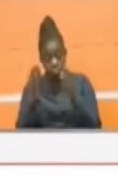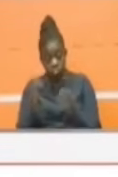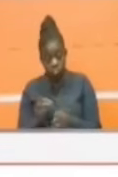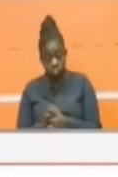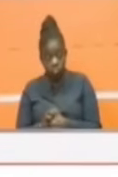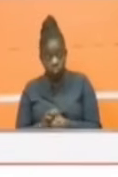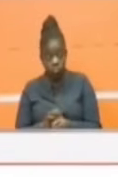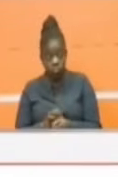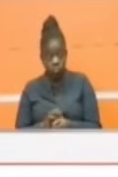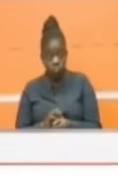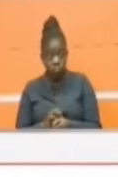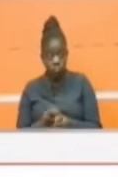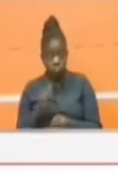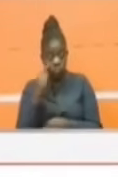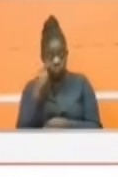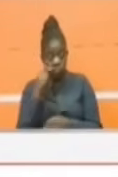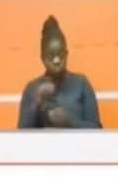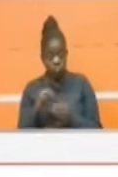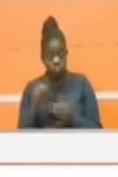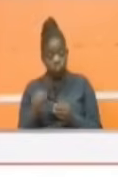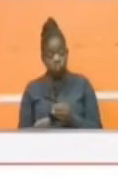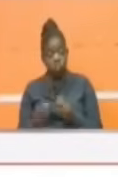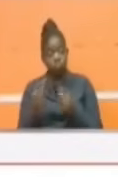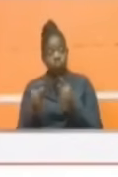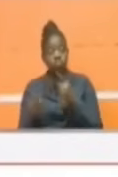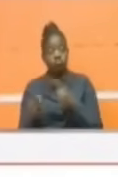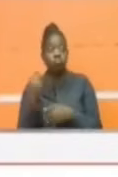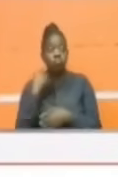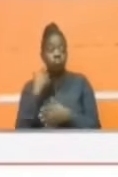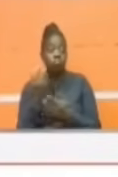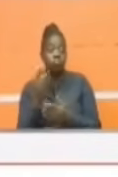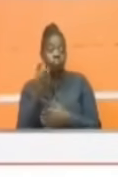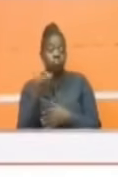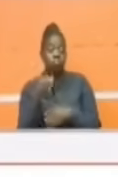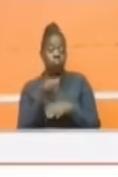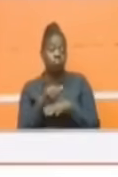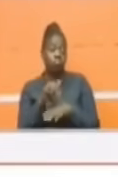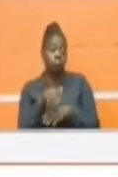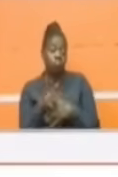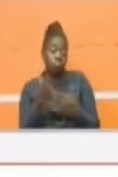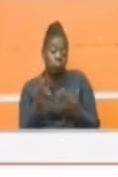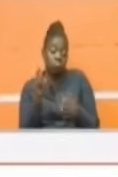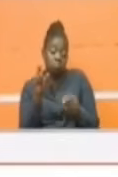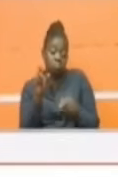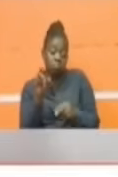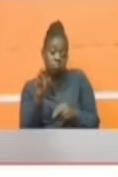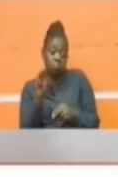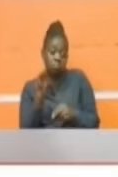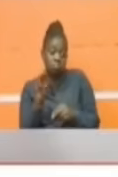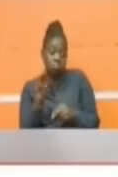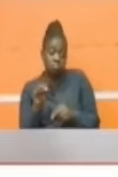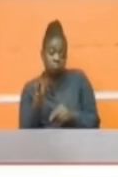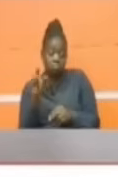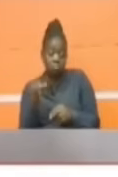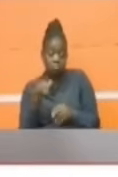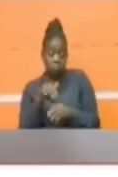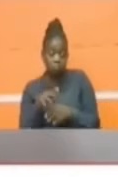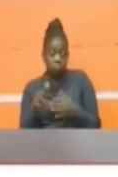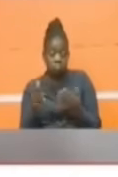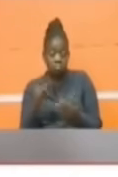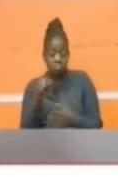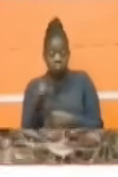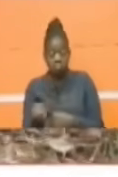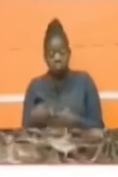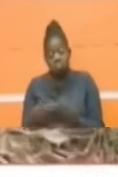midadala. Nti omano ono wabasi mutemu. Aine ya mutumie. Bwabata aine ya mutumie. Aine chichamu. Eitha midaka